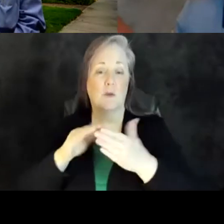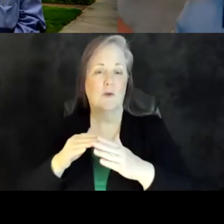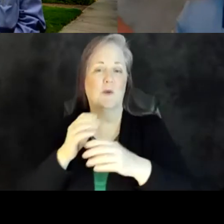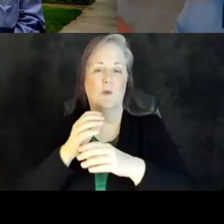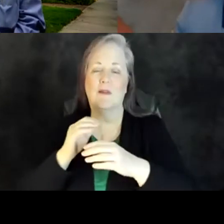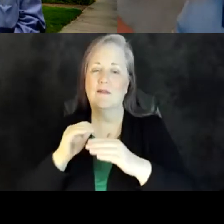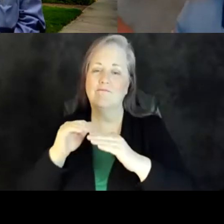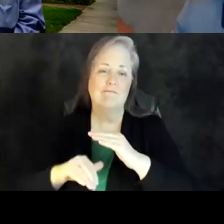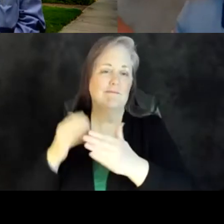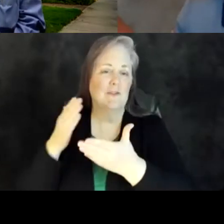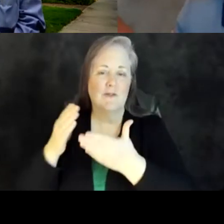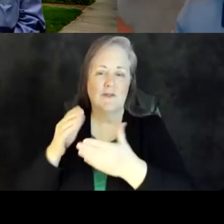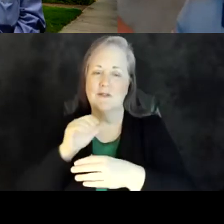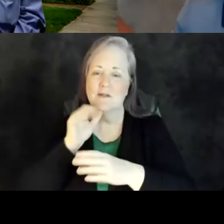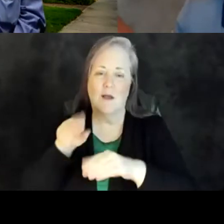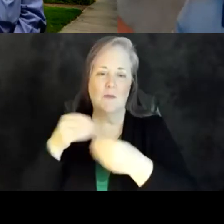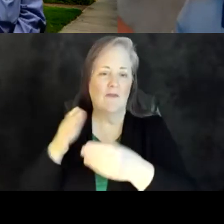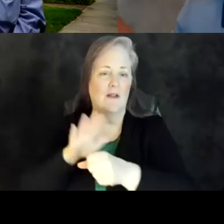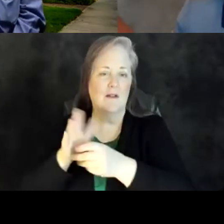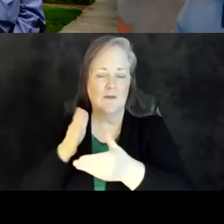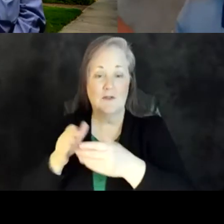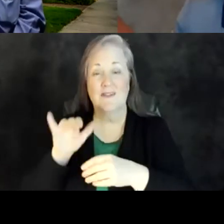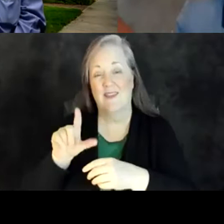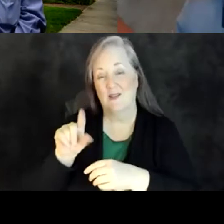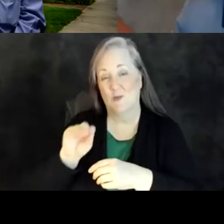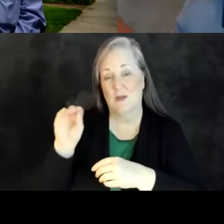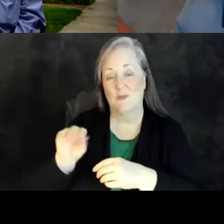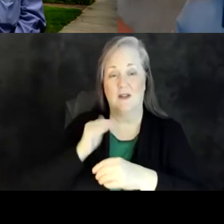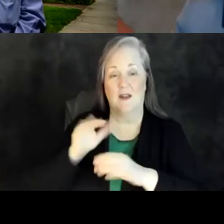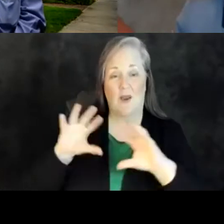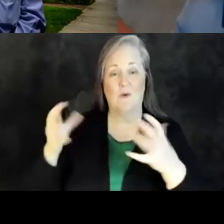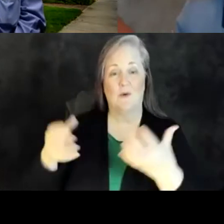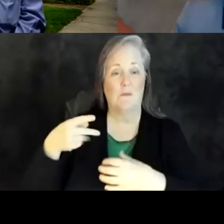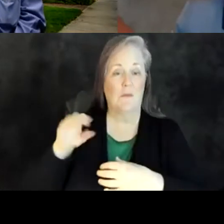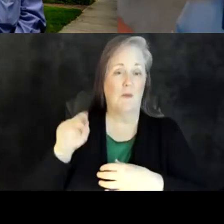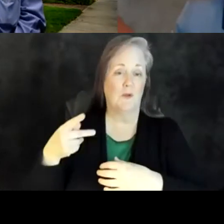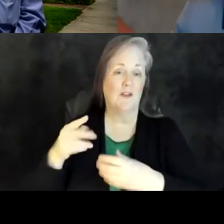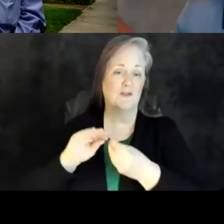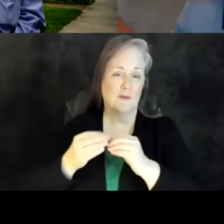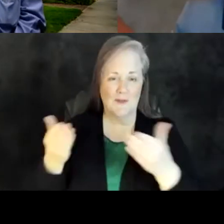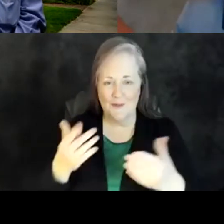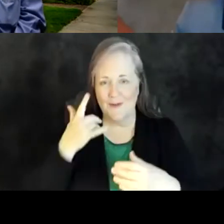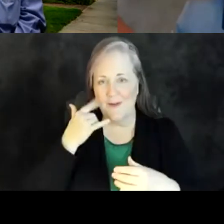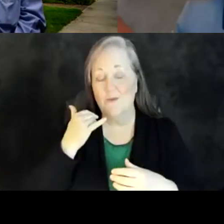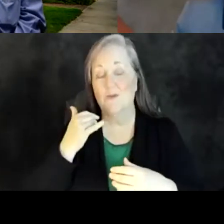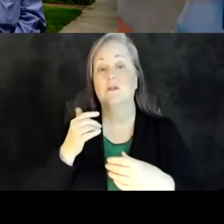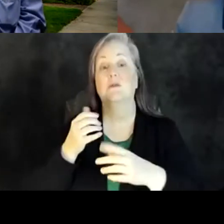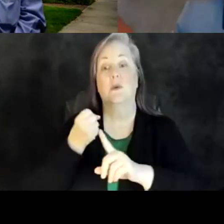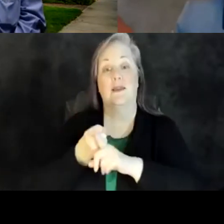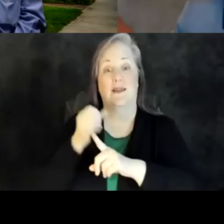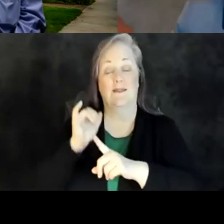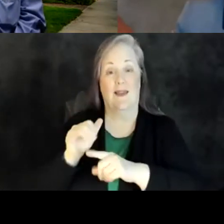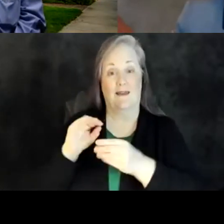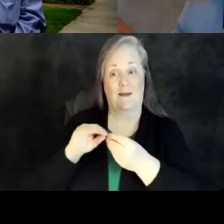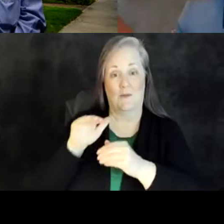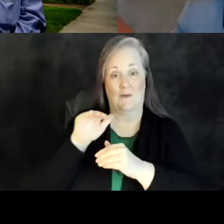about 25% على of the population in California. So when we hit that, the threshold for the